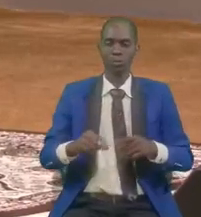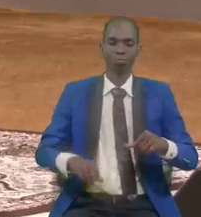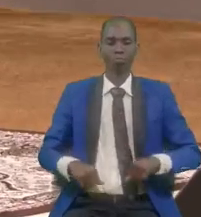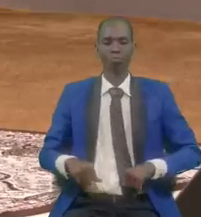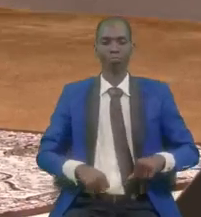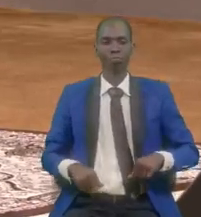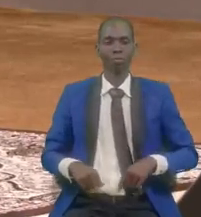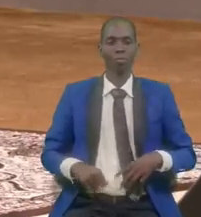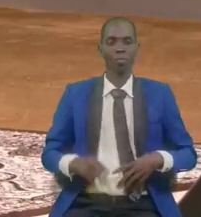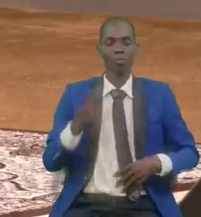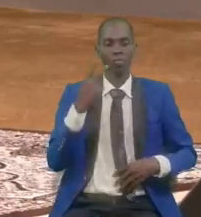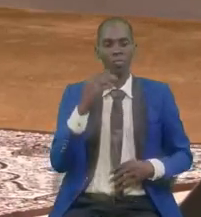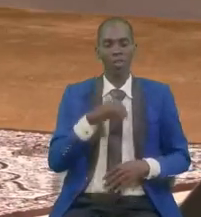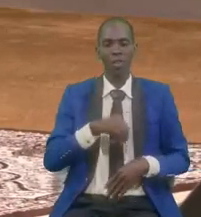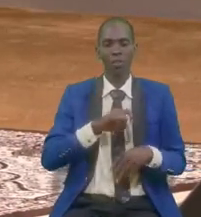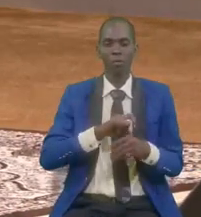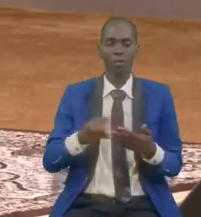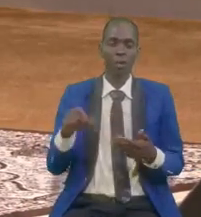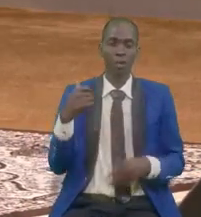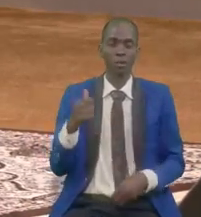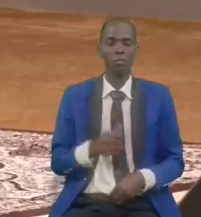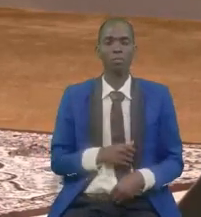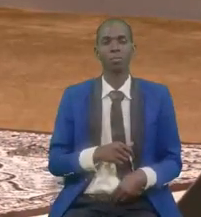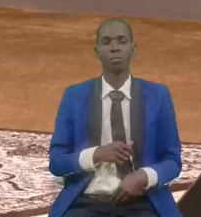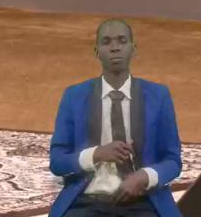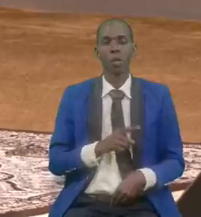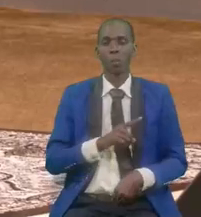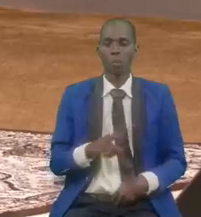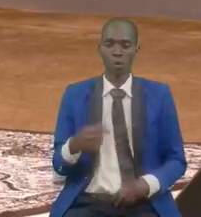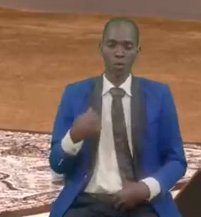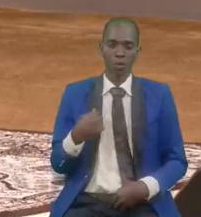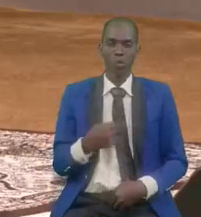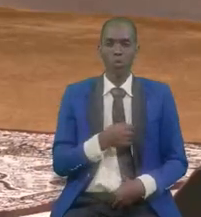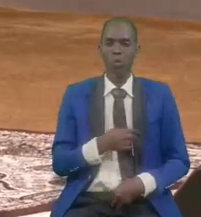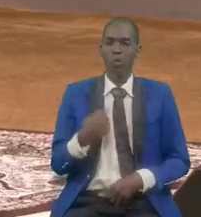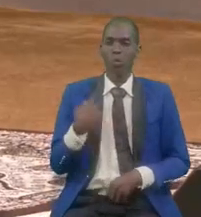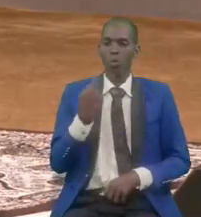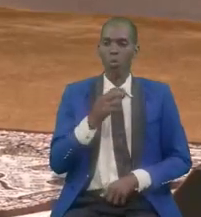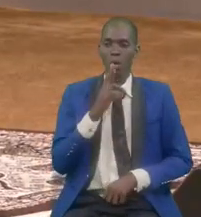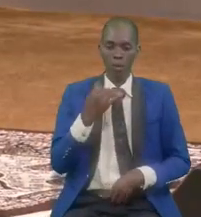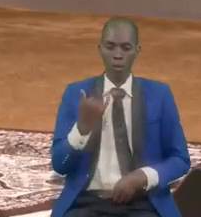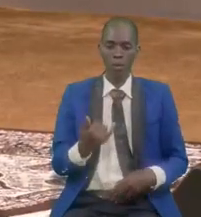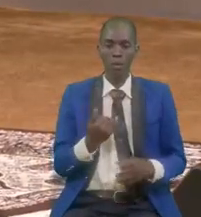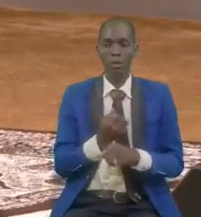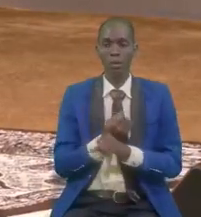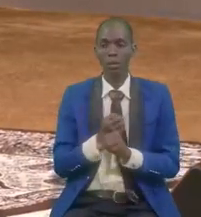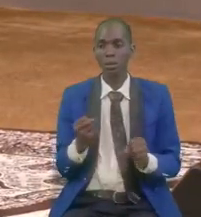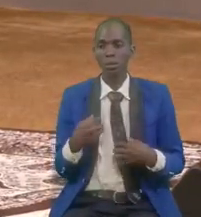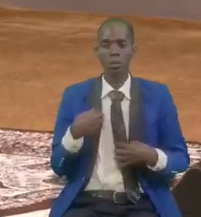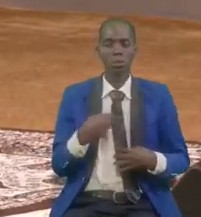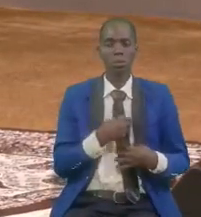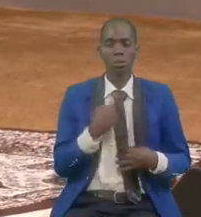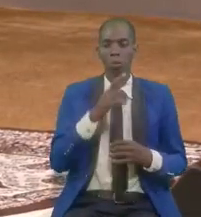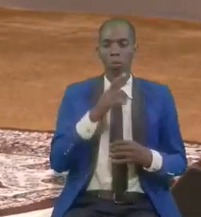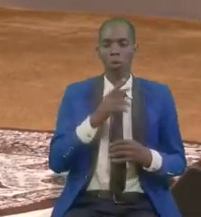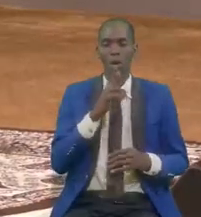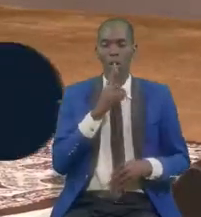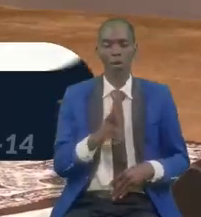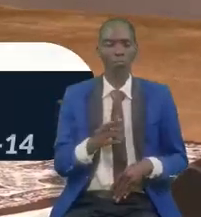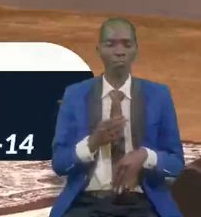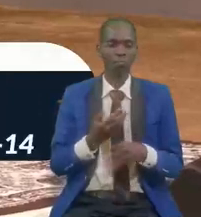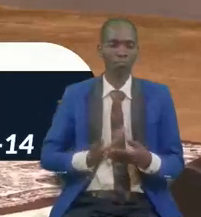se glorifie. Et le verset 10 dit, car nous qui sommes sauvés, nous qui sommes nés